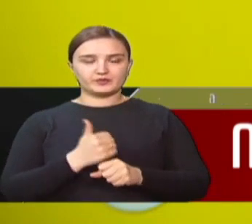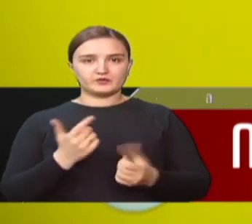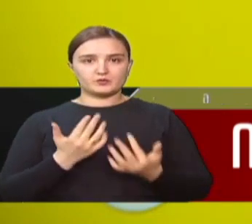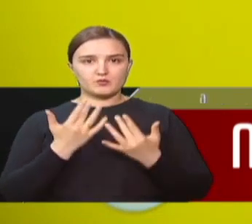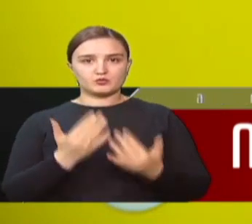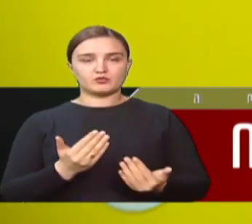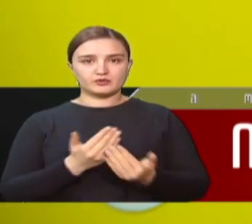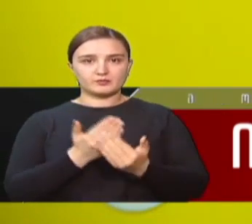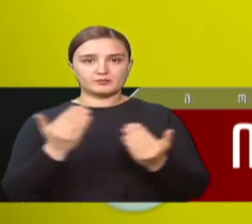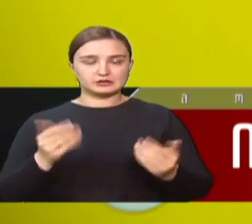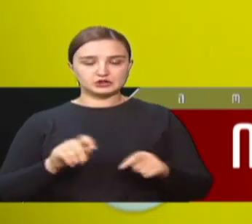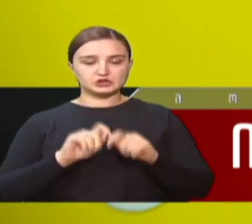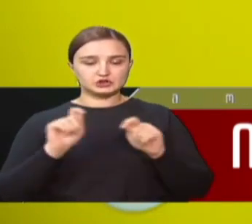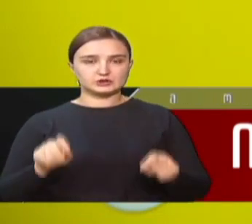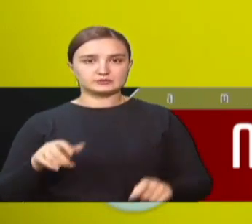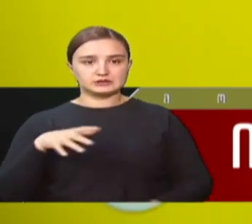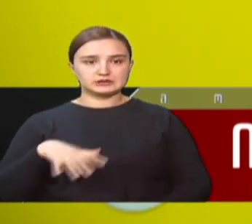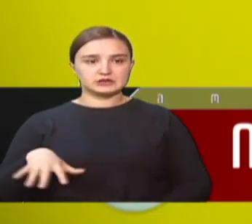მათი? რომ შეიქმნას ქვეყანაში